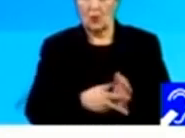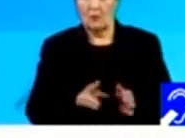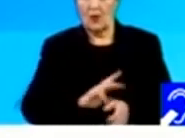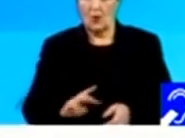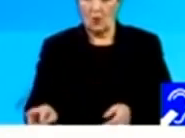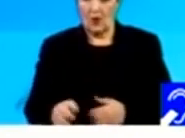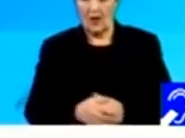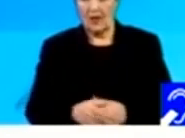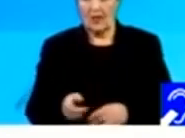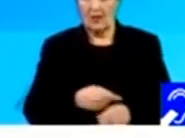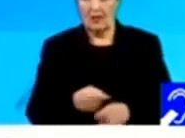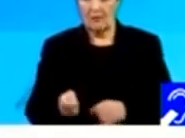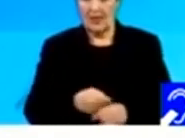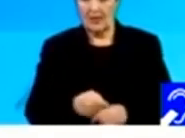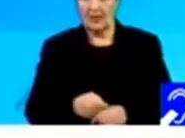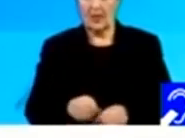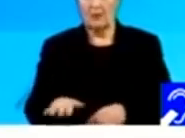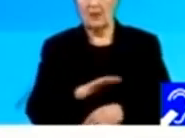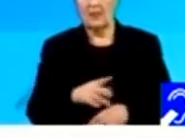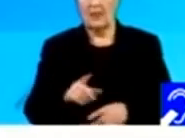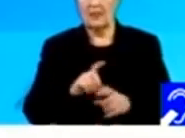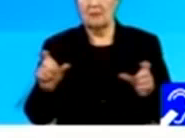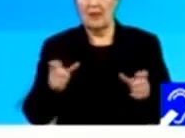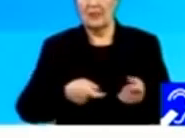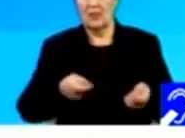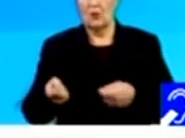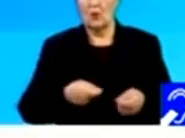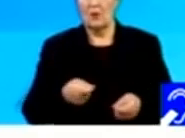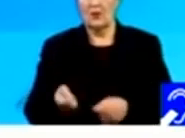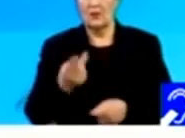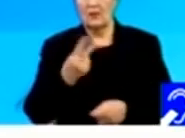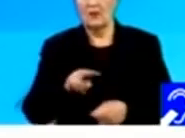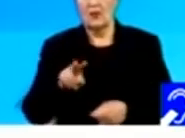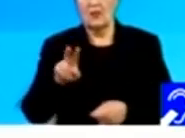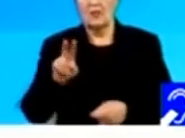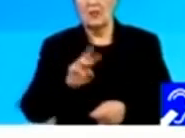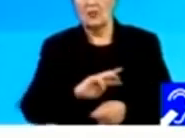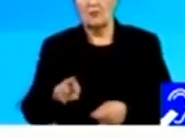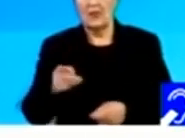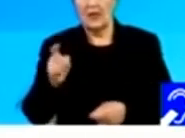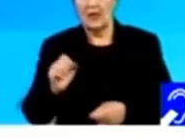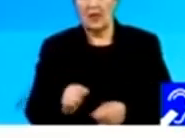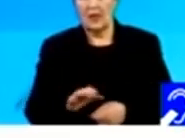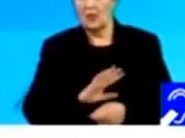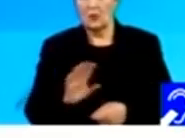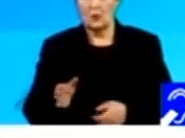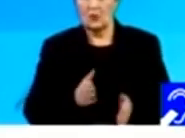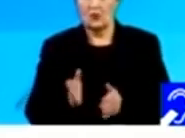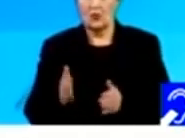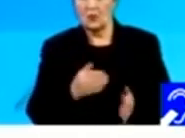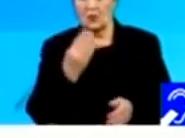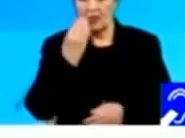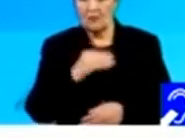milioane de metri pătrați de spațiu comercial, peste 12.000 de hectare, care nu sunt gestionați